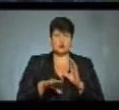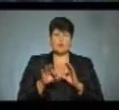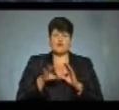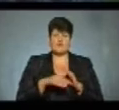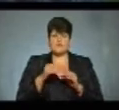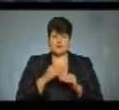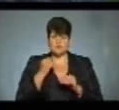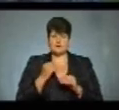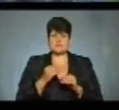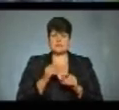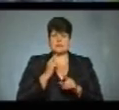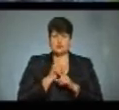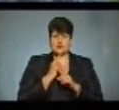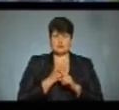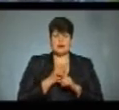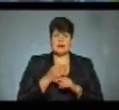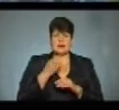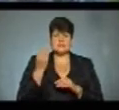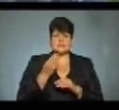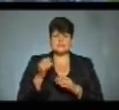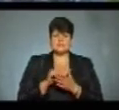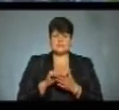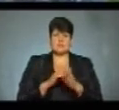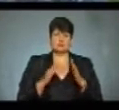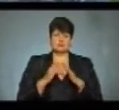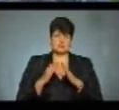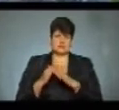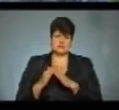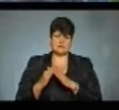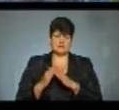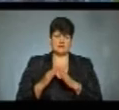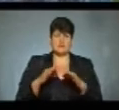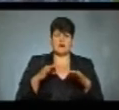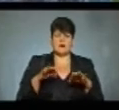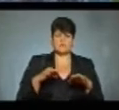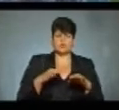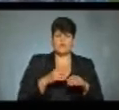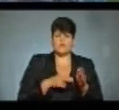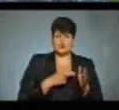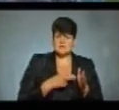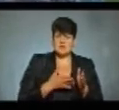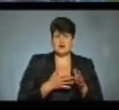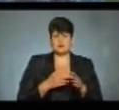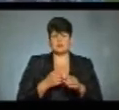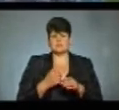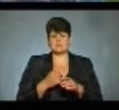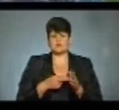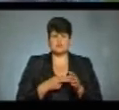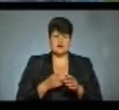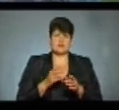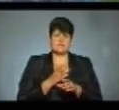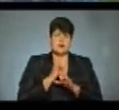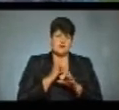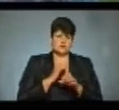заборонено розміщення агітаційних матеріалів на будівлях автовокзалів, автостанцій та залізничних